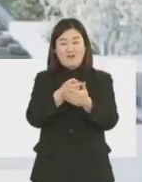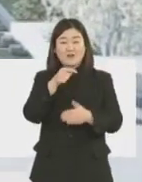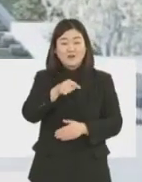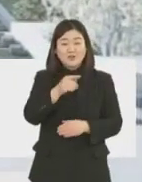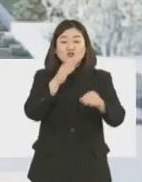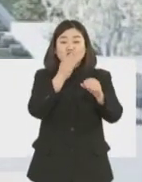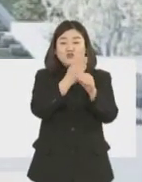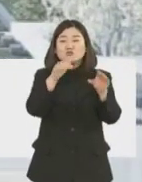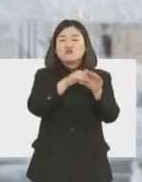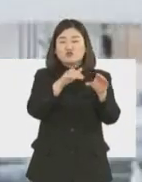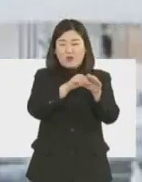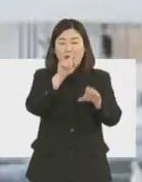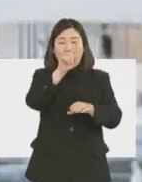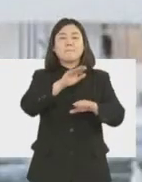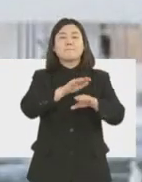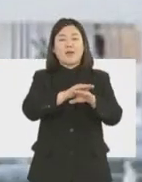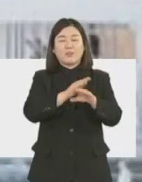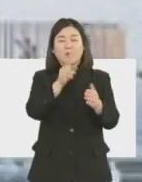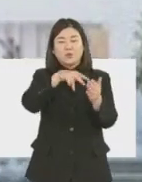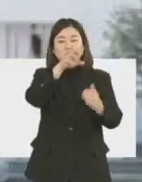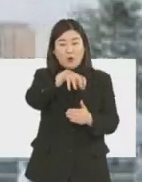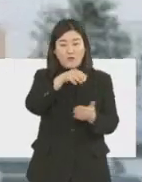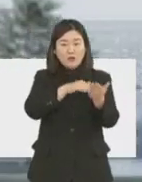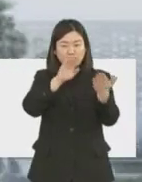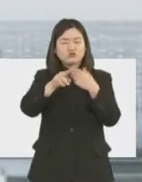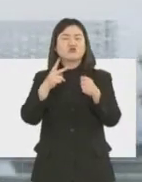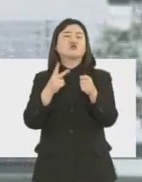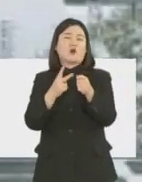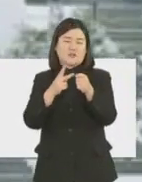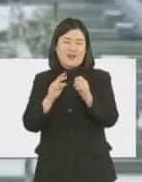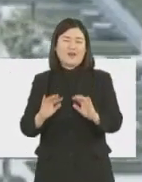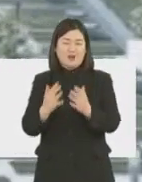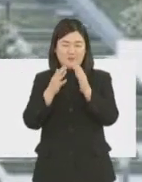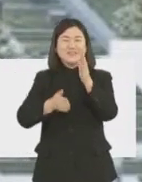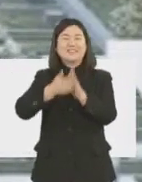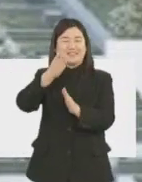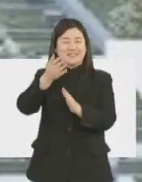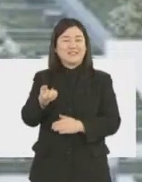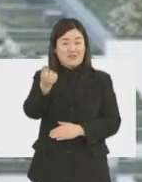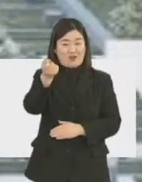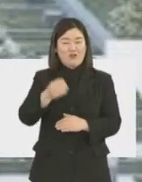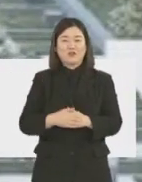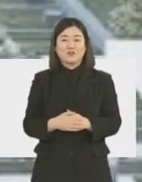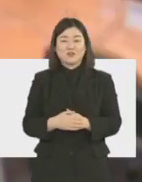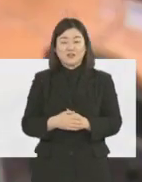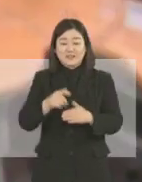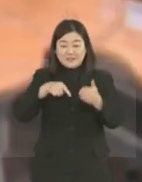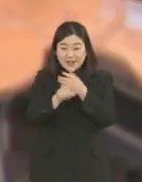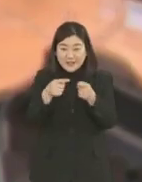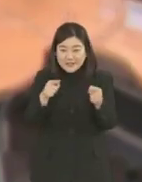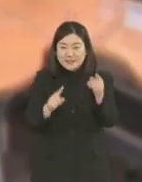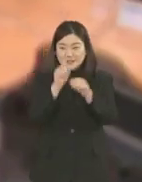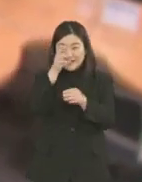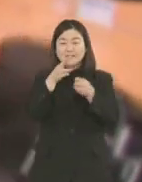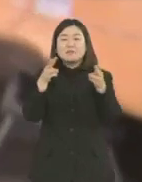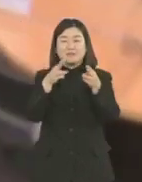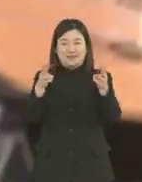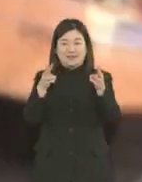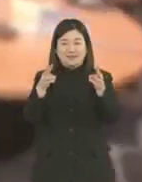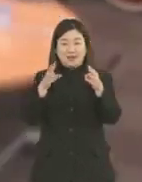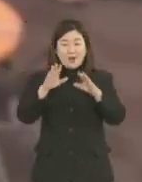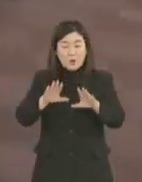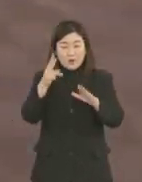동대전 시립도서관은 중국 문화동에 있는 한밭도서관 이후 두 번째로 건립되는 시립도서관으로 지하 1층 지상 3층